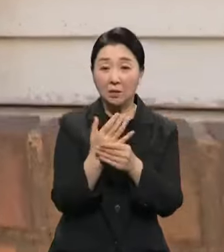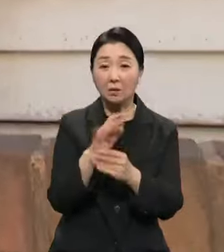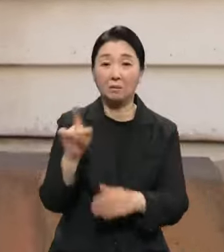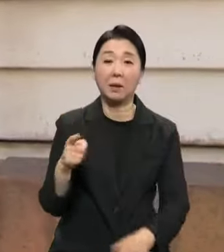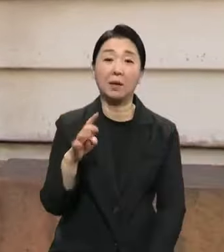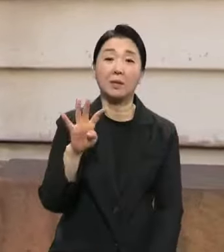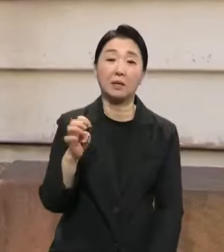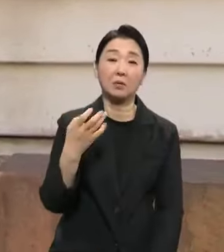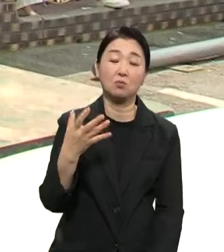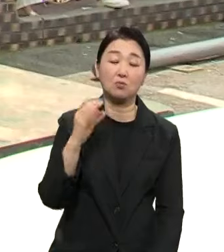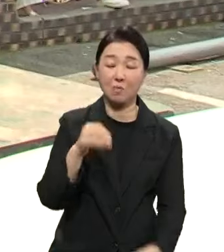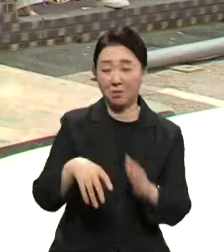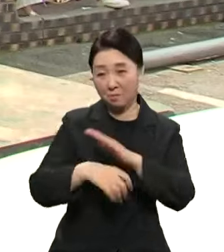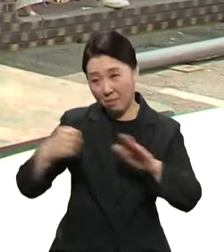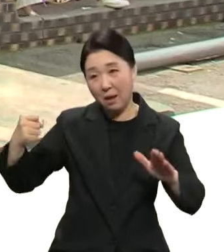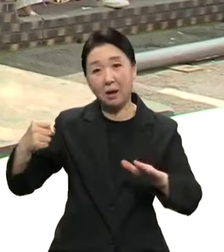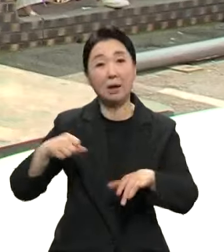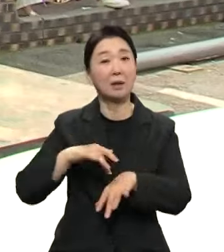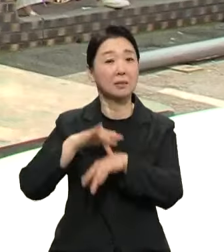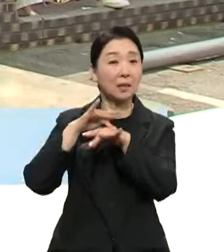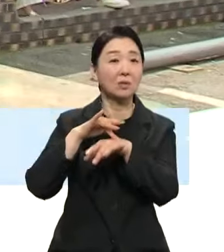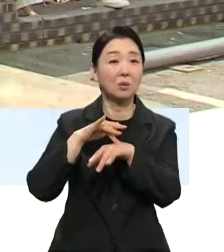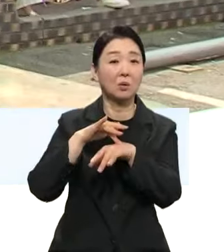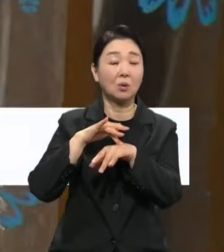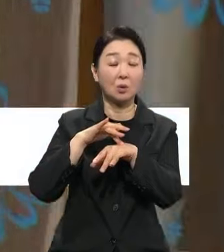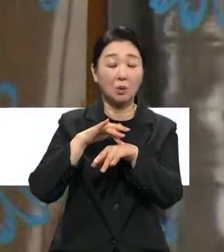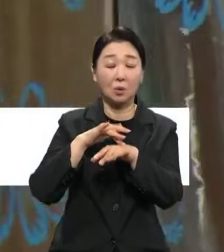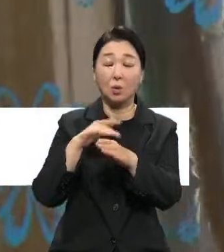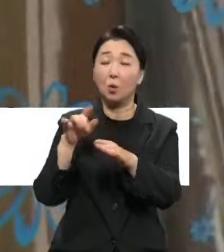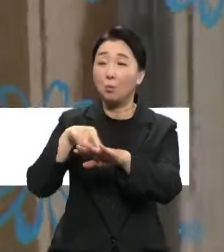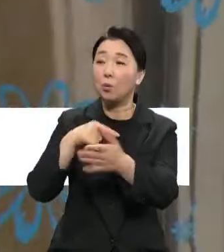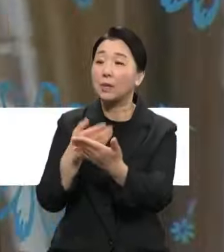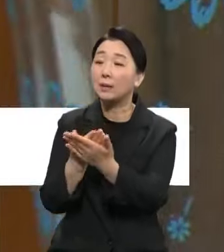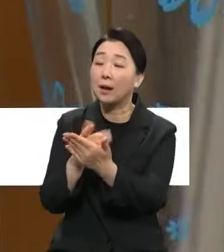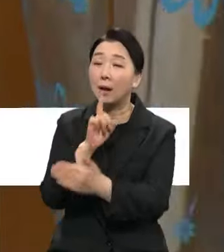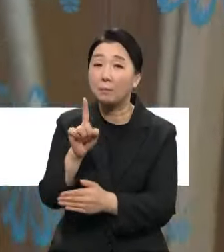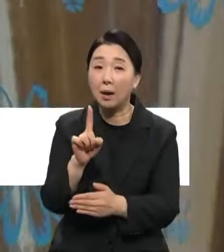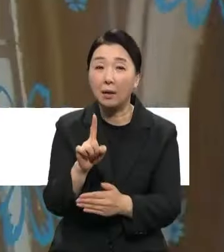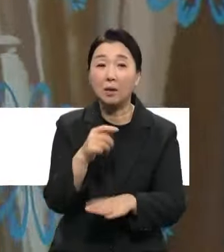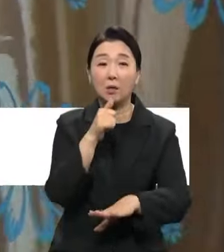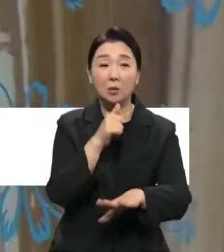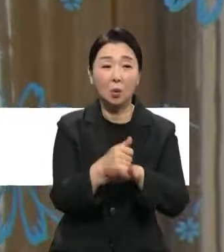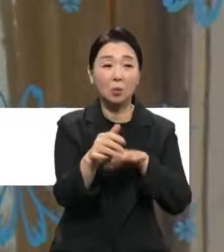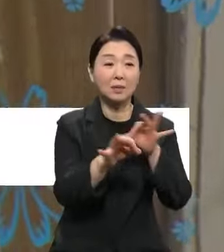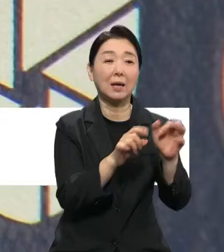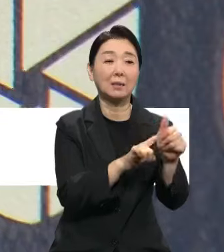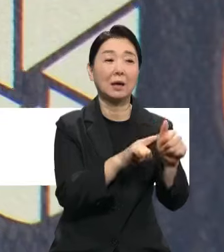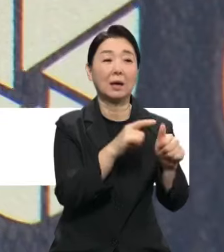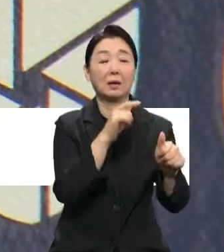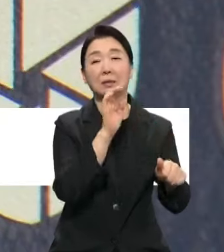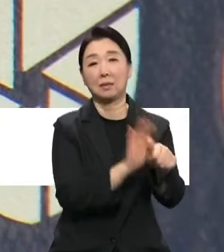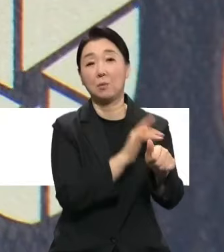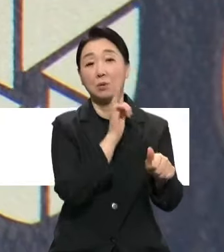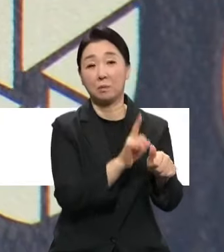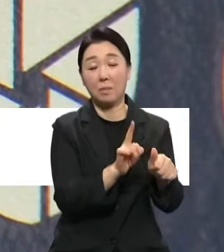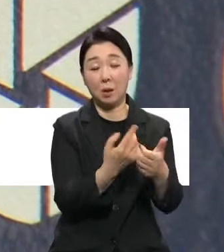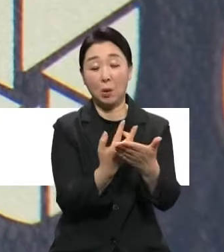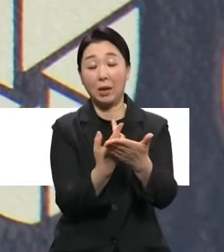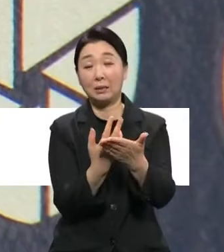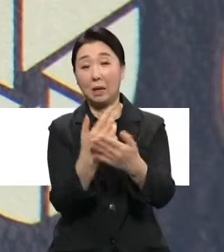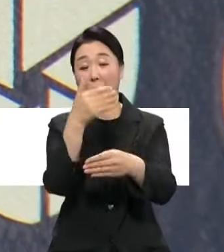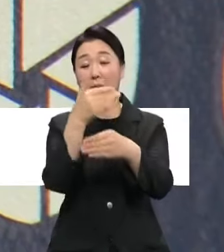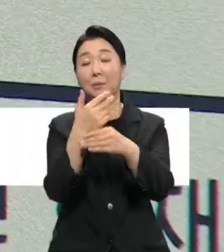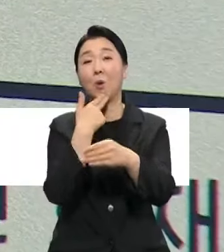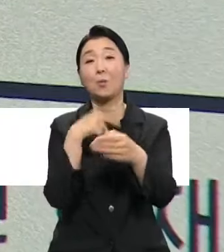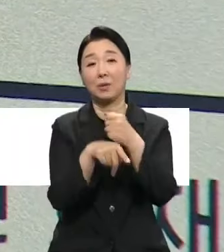원이 털린 뒤였습니다. 보안업체에 보상을 문의했더니 업주 책임이란 대답이 돌아왔습니다. 창문 일부를 안 잠궜다는